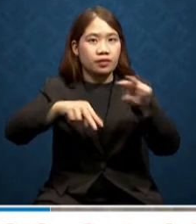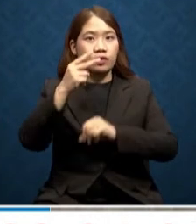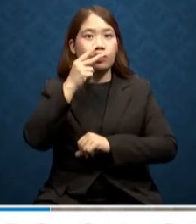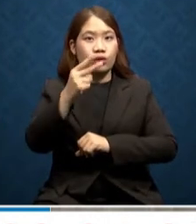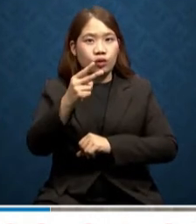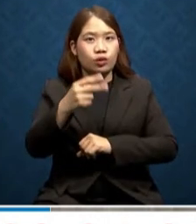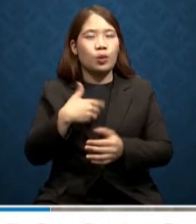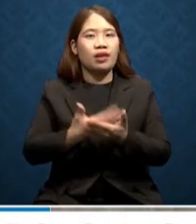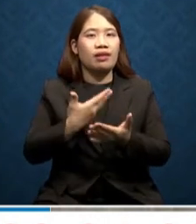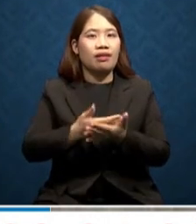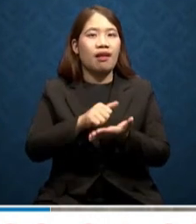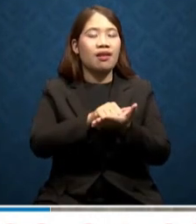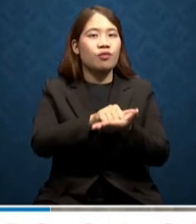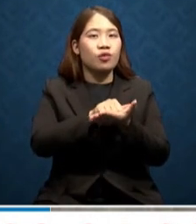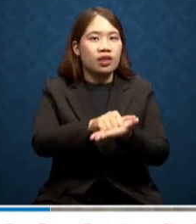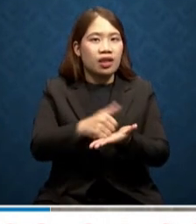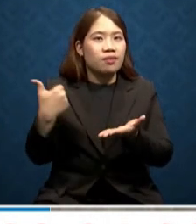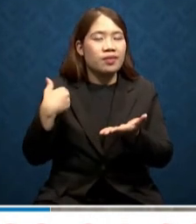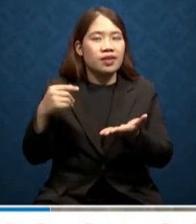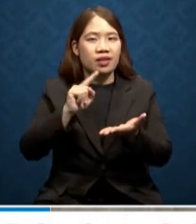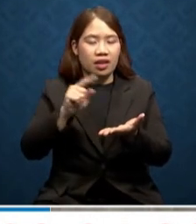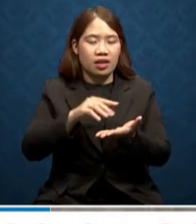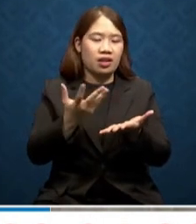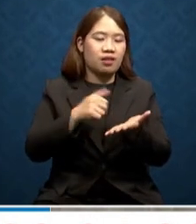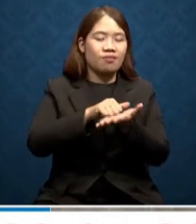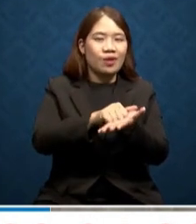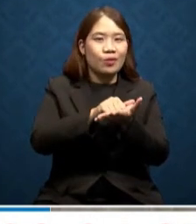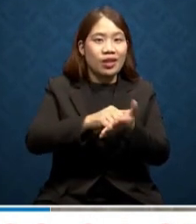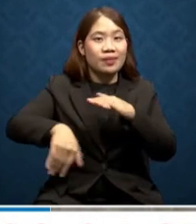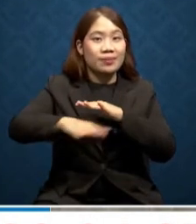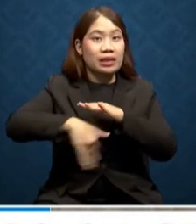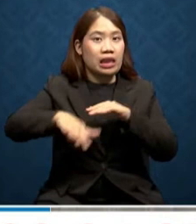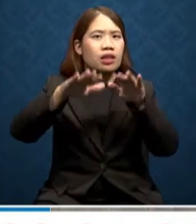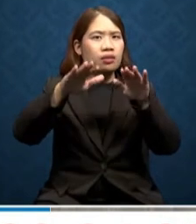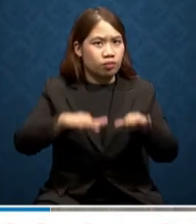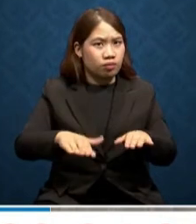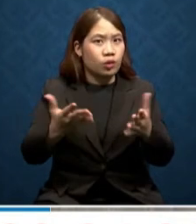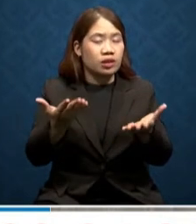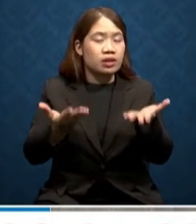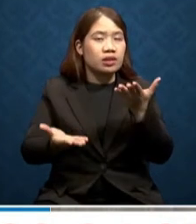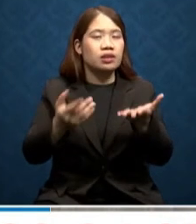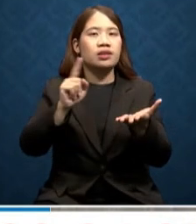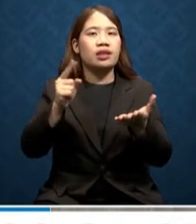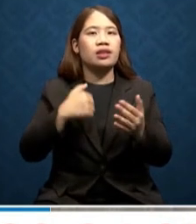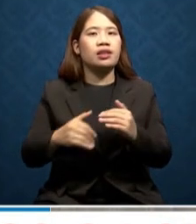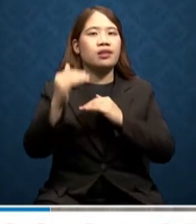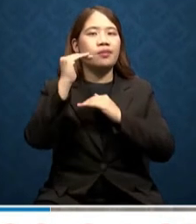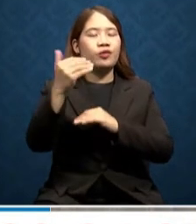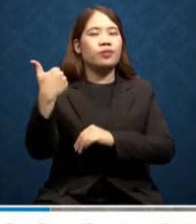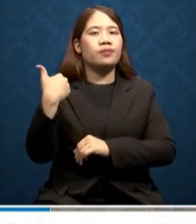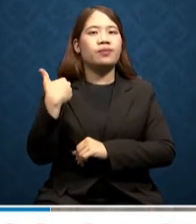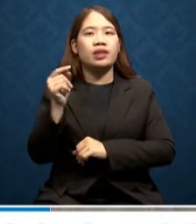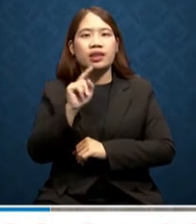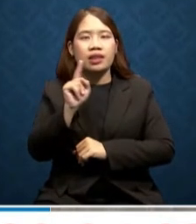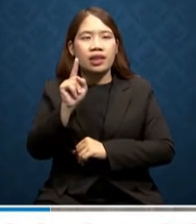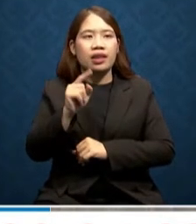อัตราค่าบริการนะฮะทั้งการปรับลดค่าบริการพื้นฐานนะฮะแล้วก็มาตรการที่กำหนดทั้งการ